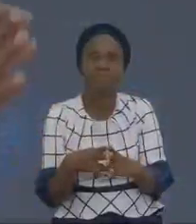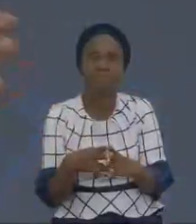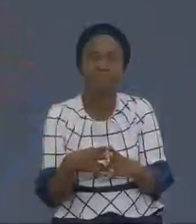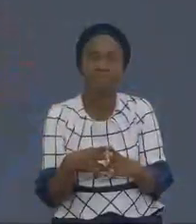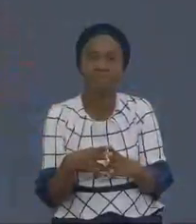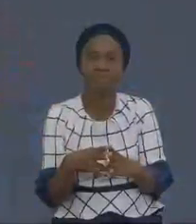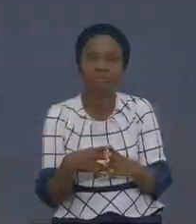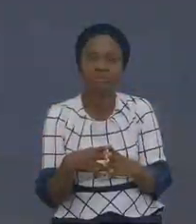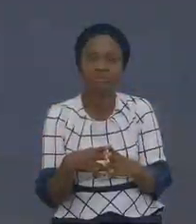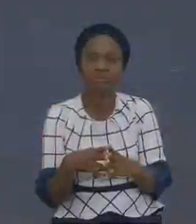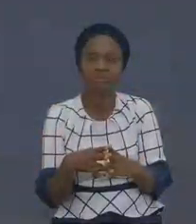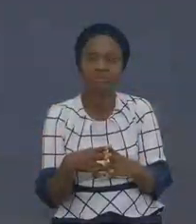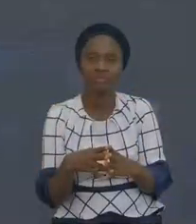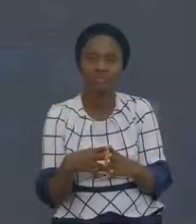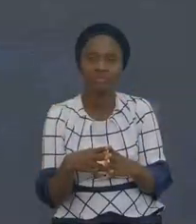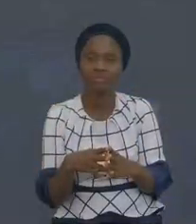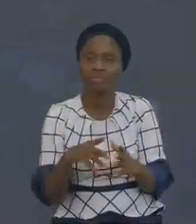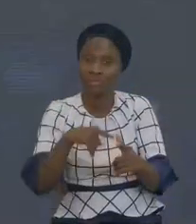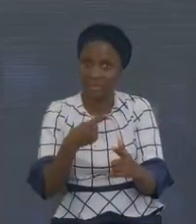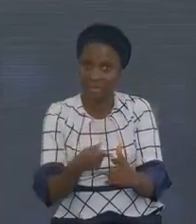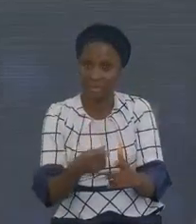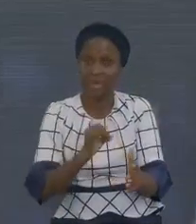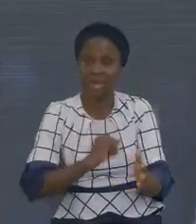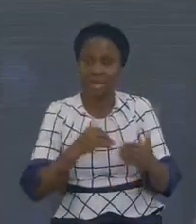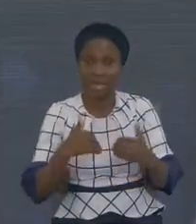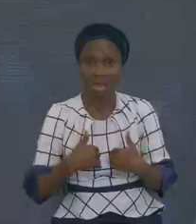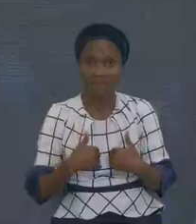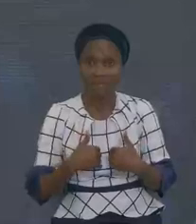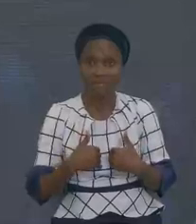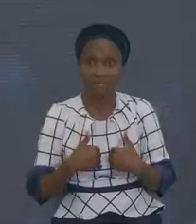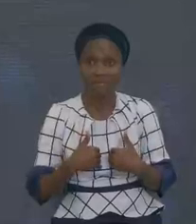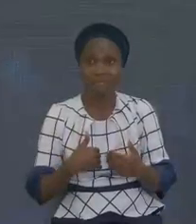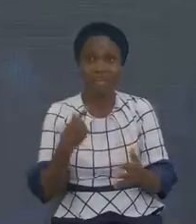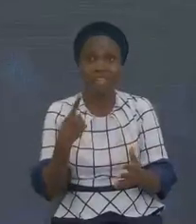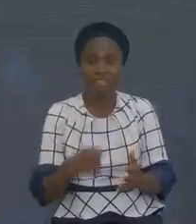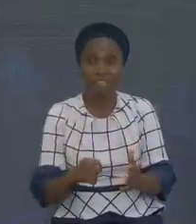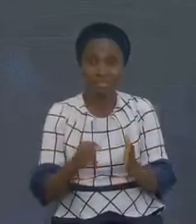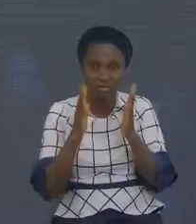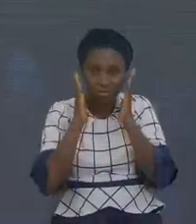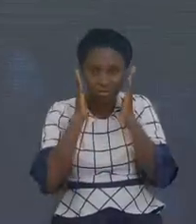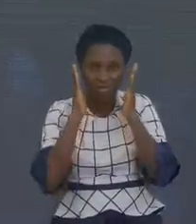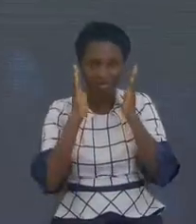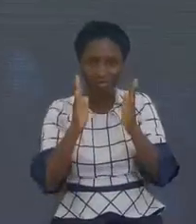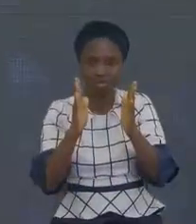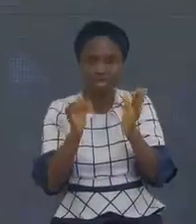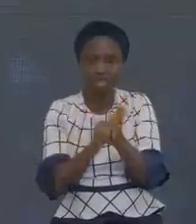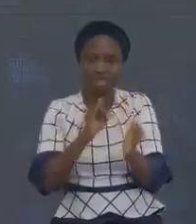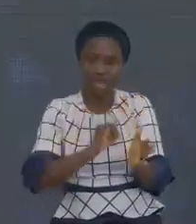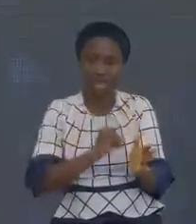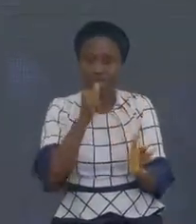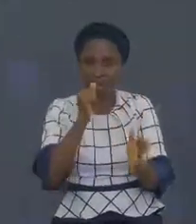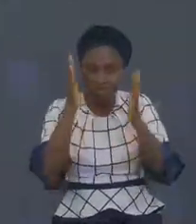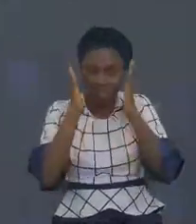Et ensuite, j'ai la dévotion. Je suis dévoué à ceci, à cela, à cette